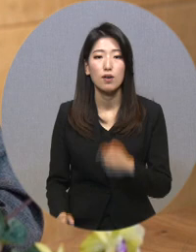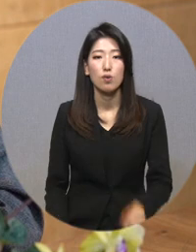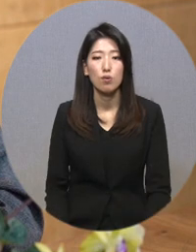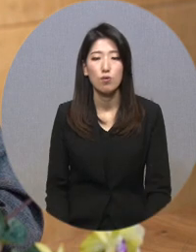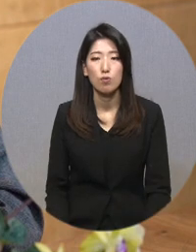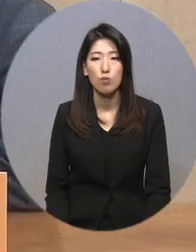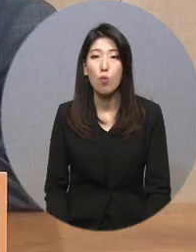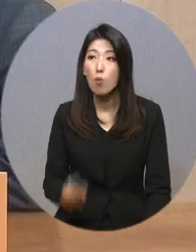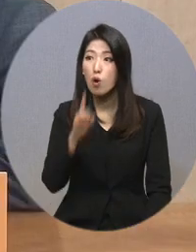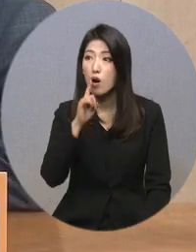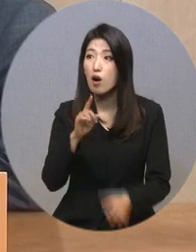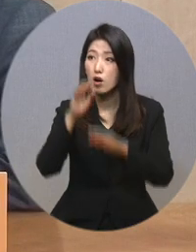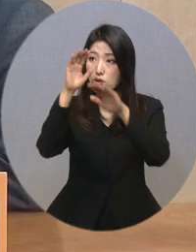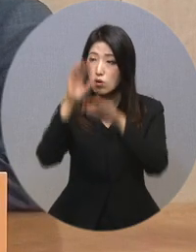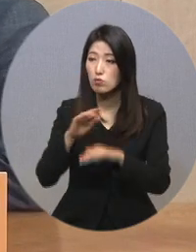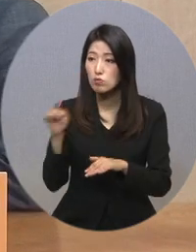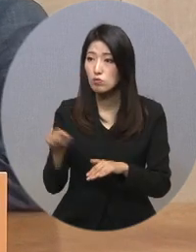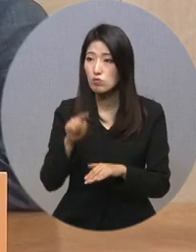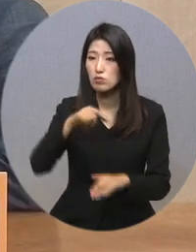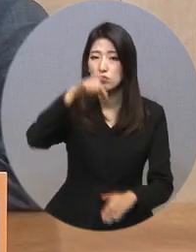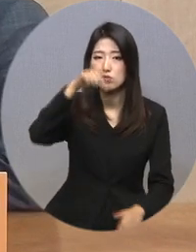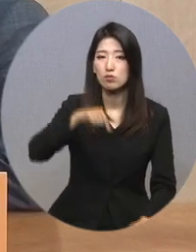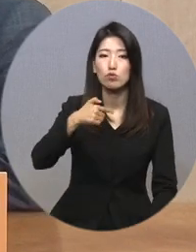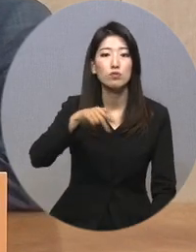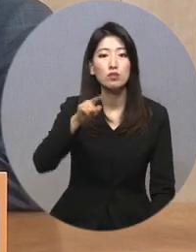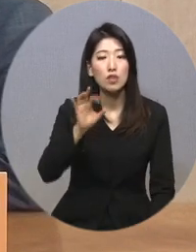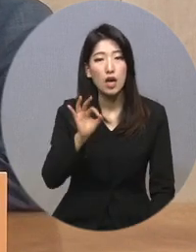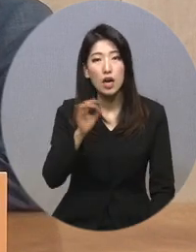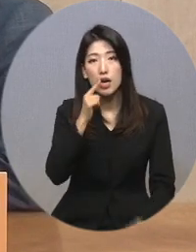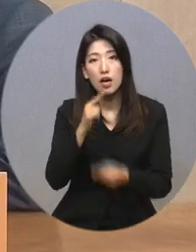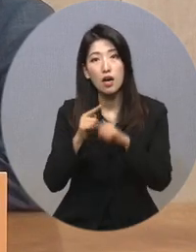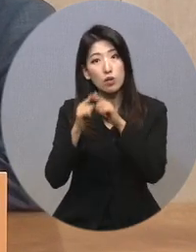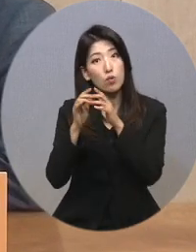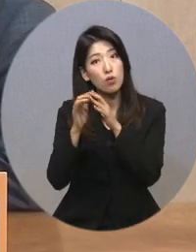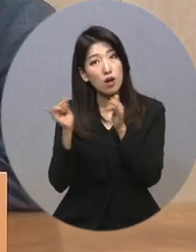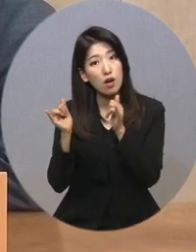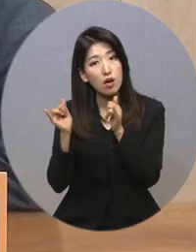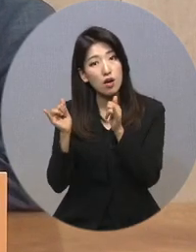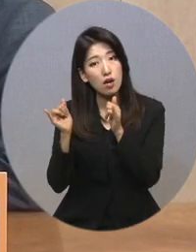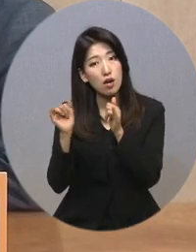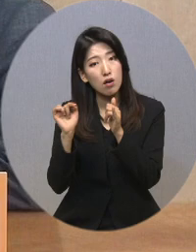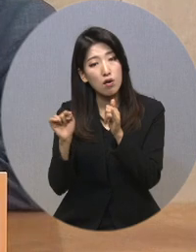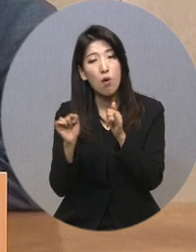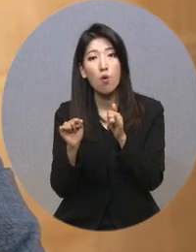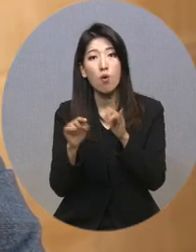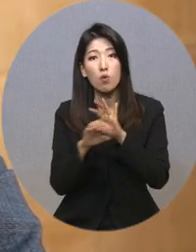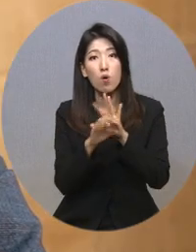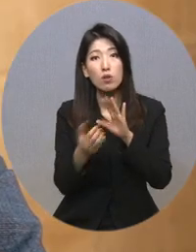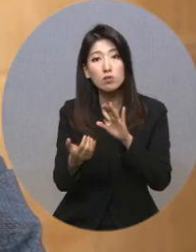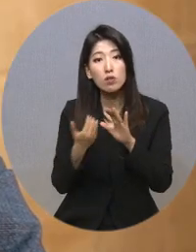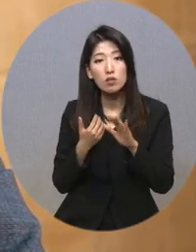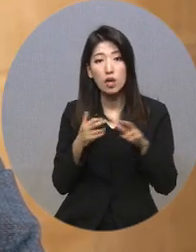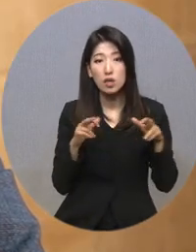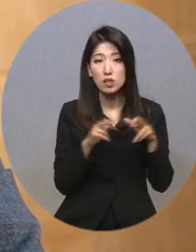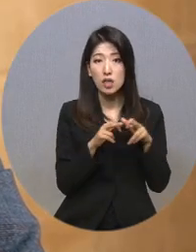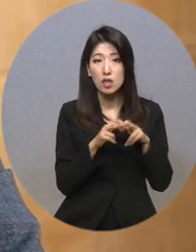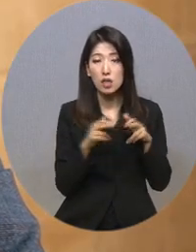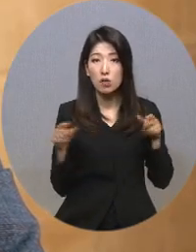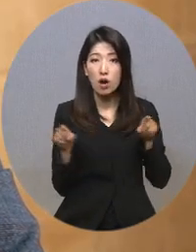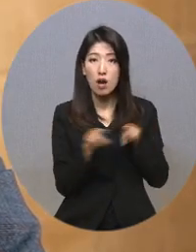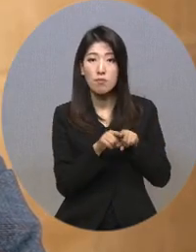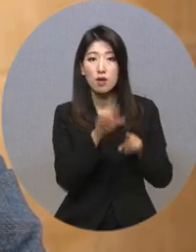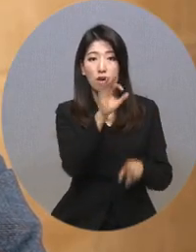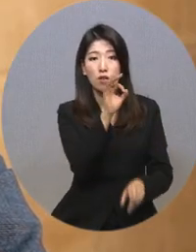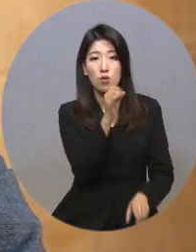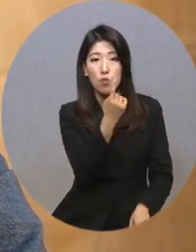가지 말씀해 주셨는데요. 그 군장대 간호과에서 그 코로나 예. 이전에 예. 장애인들 데리고 여기 오성산인가요?